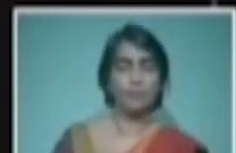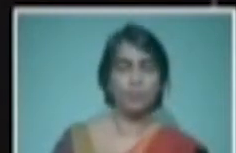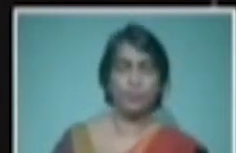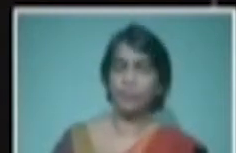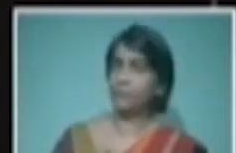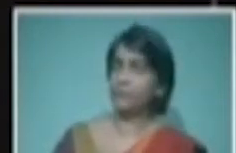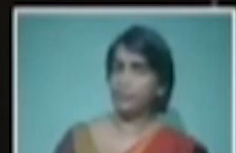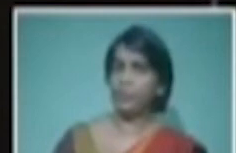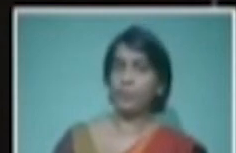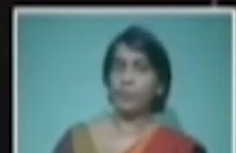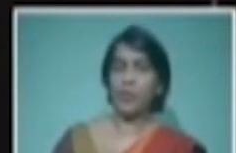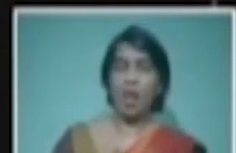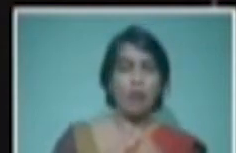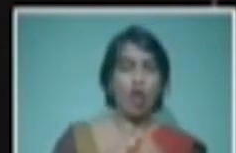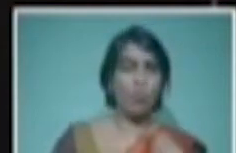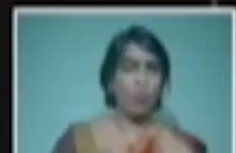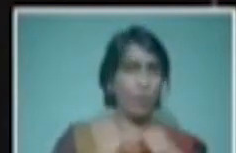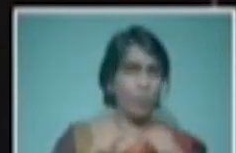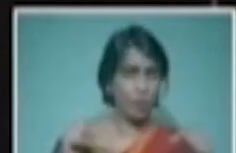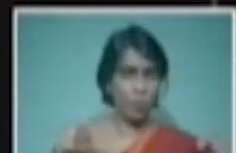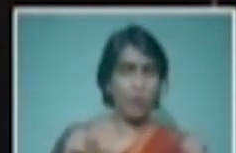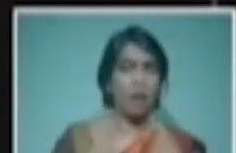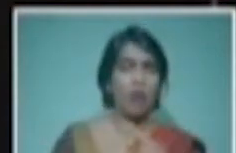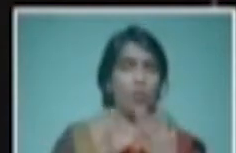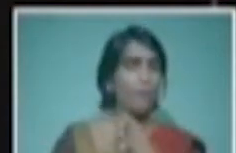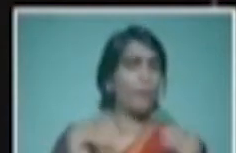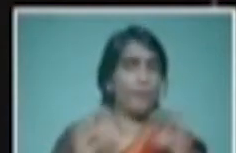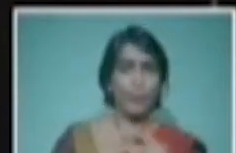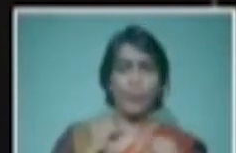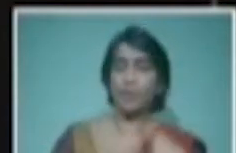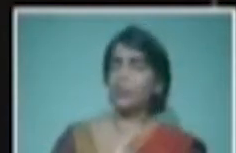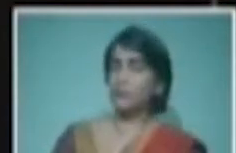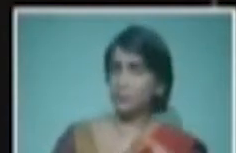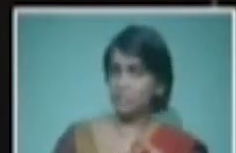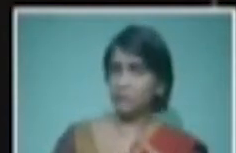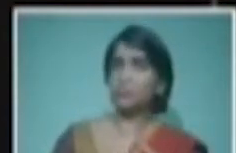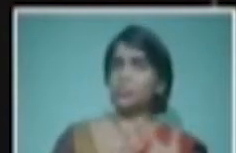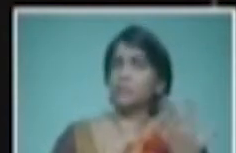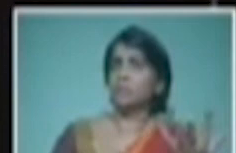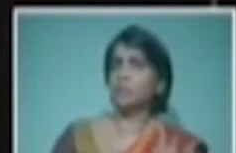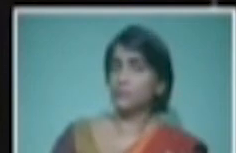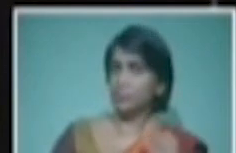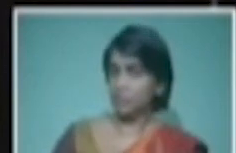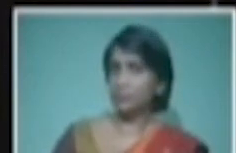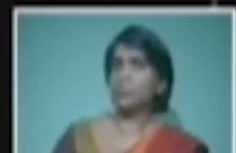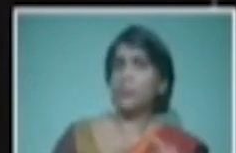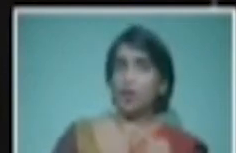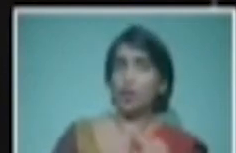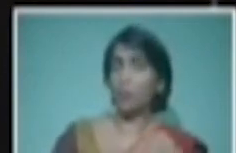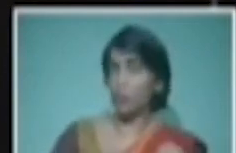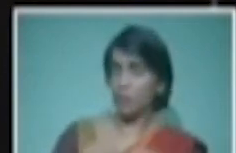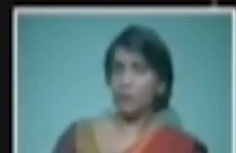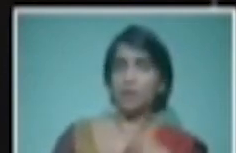වගේම කපුරු නිෂ්පාදනය අවශ්‍ය කපු පුළුල් දේශීය සහ සපයා ගැනීම සඳහා කපු වගාව